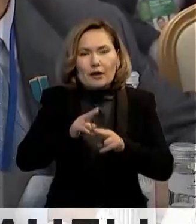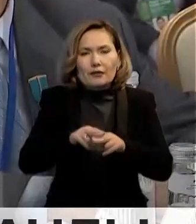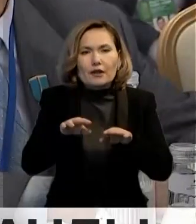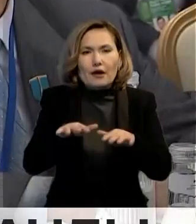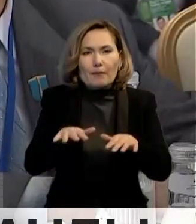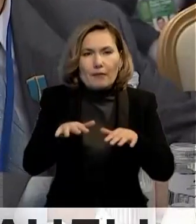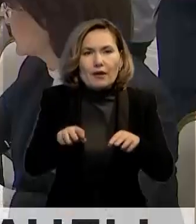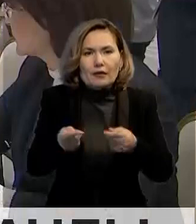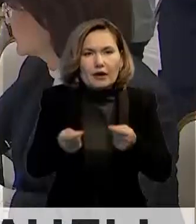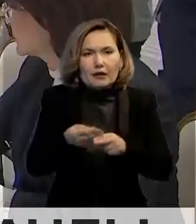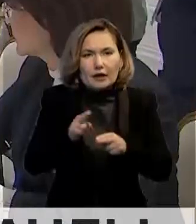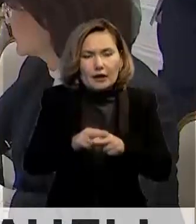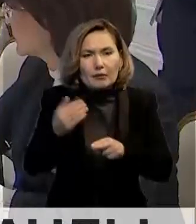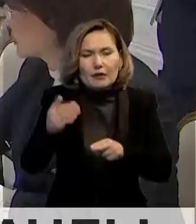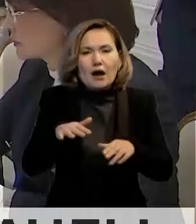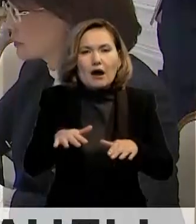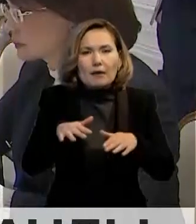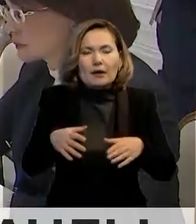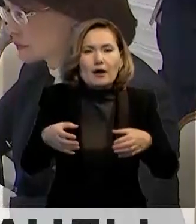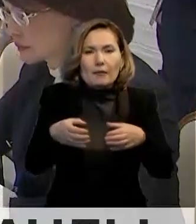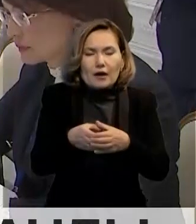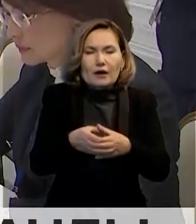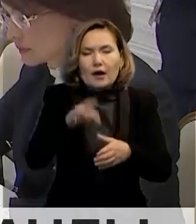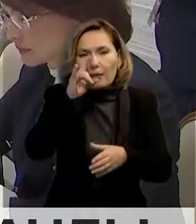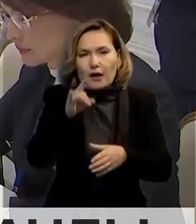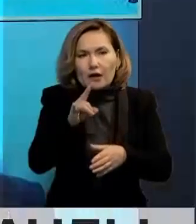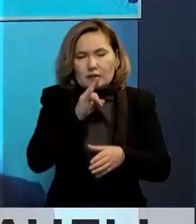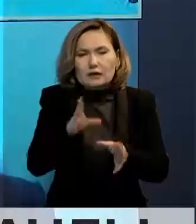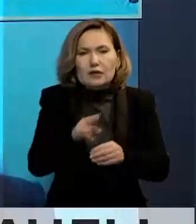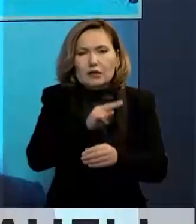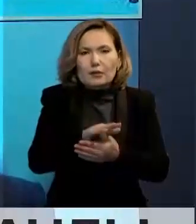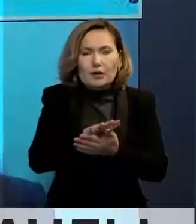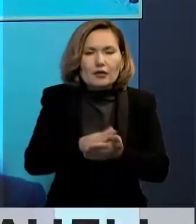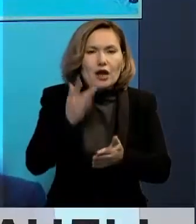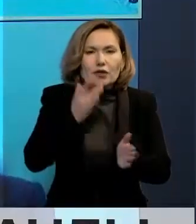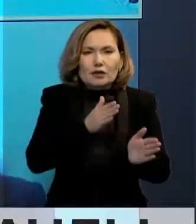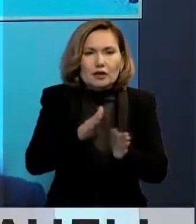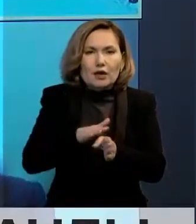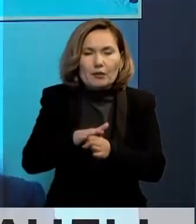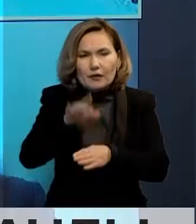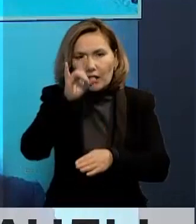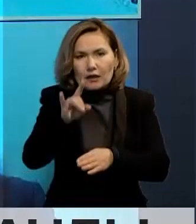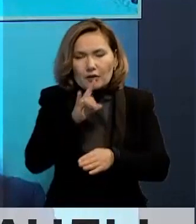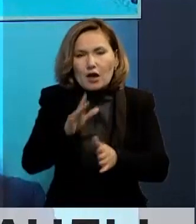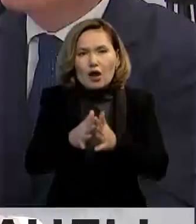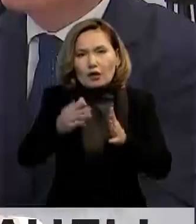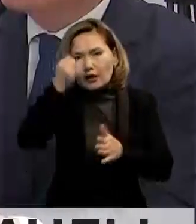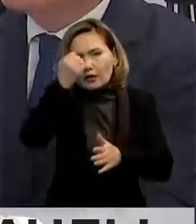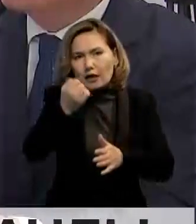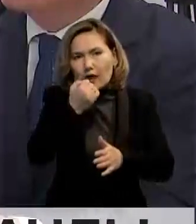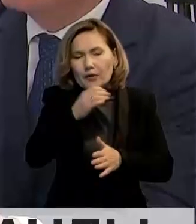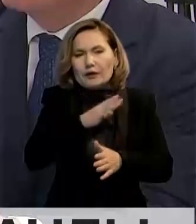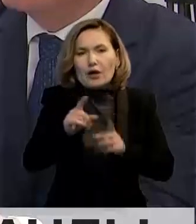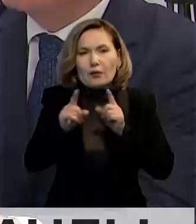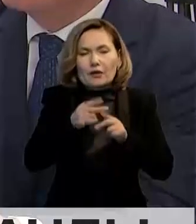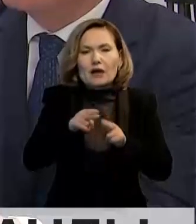төрайымы Танзила Нарбаева парламентаралық ынтымақтастықты қалыптастыру жолында жүйелі жұмыс жүргізген Қазақстанға алғыс білдірді.